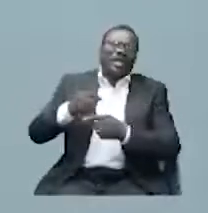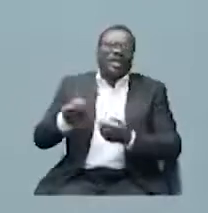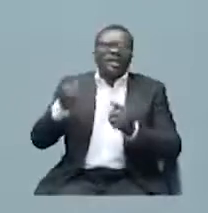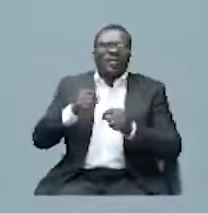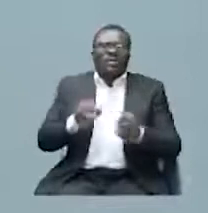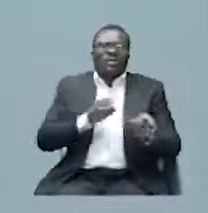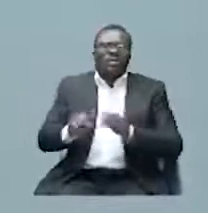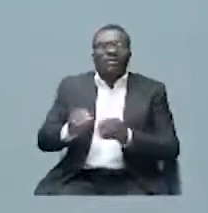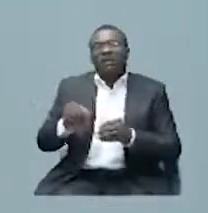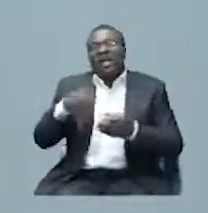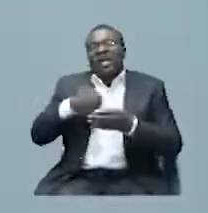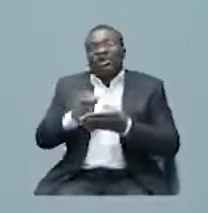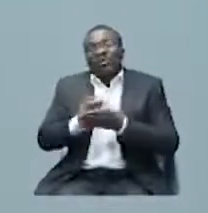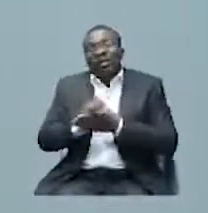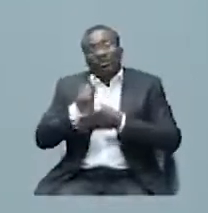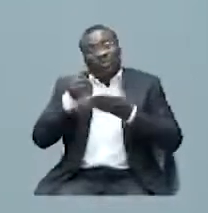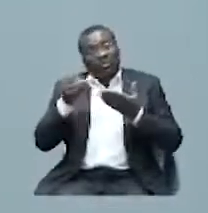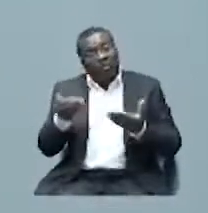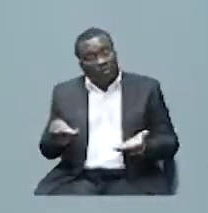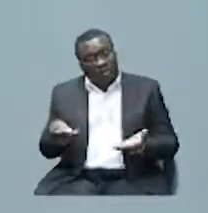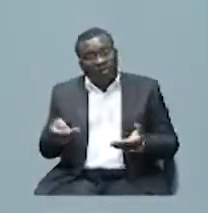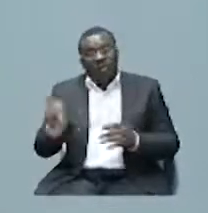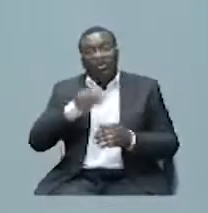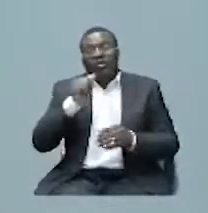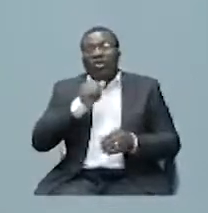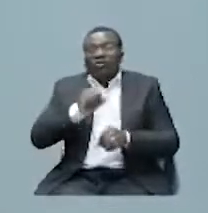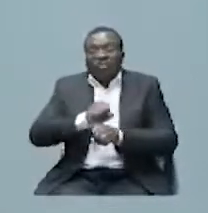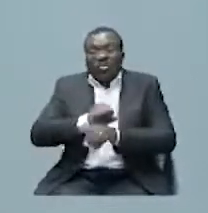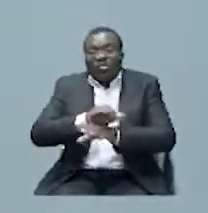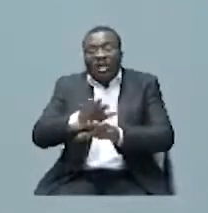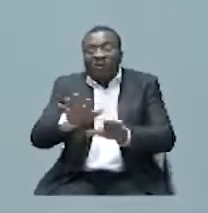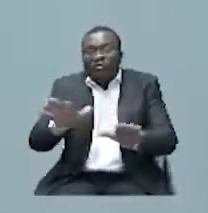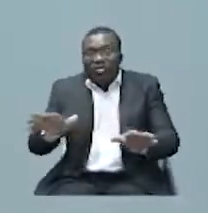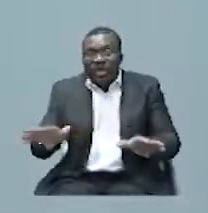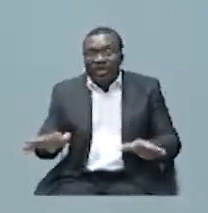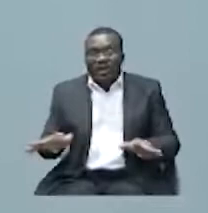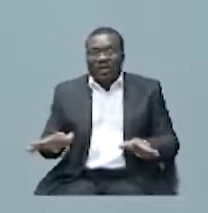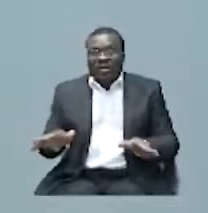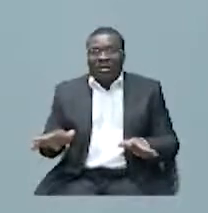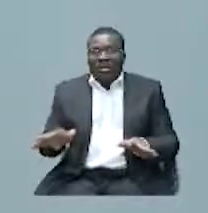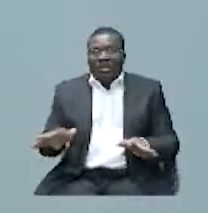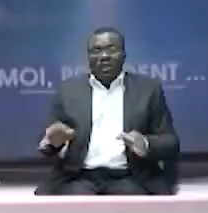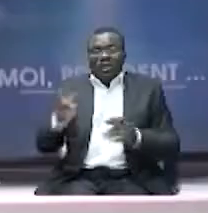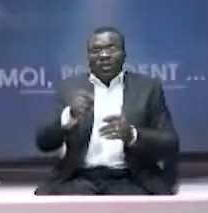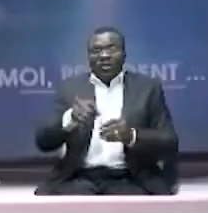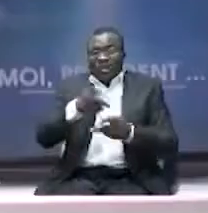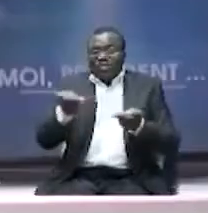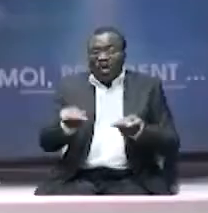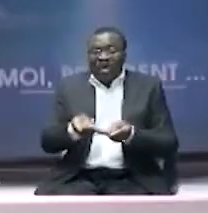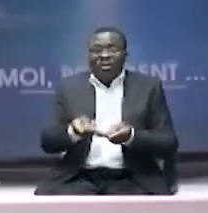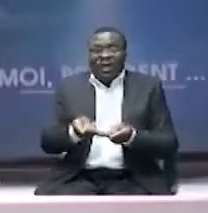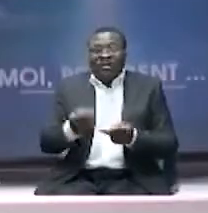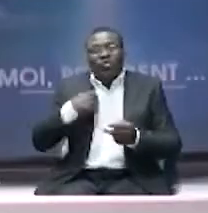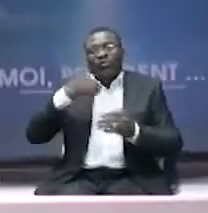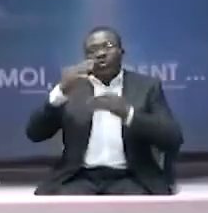ce en quoi nous avons cru, ce en quoi nous n'avons pas pu influencer les performances du régime. Nous voulons